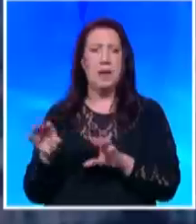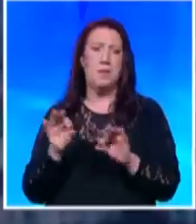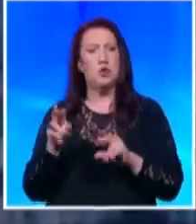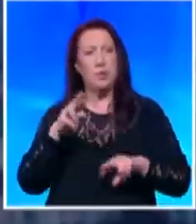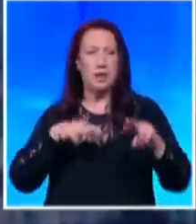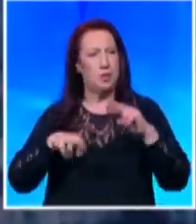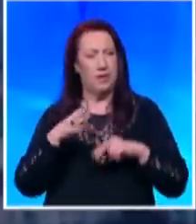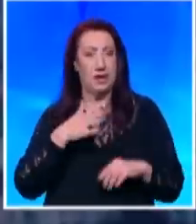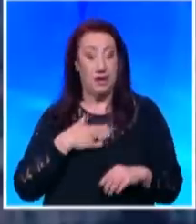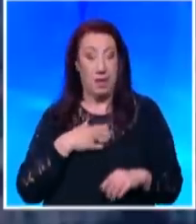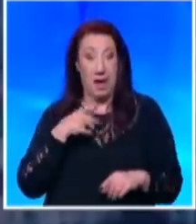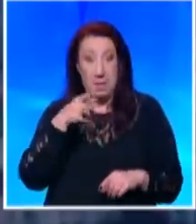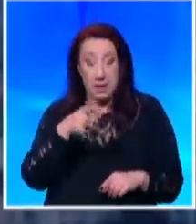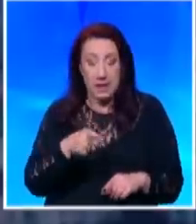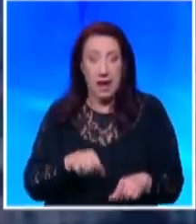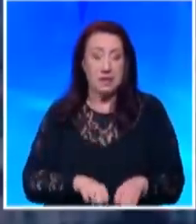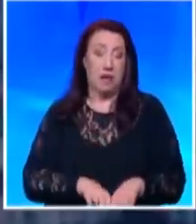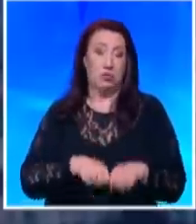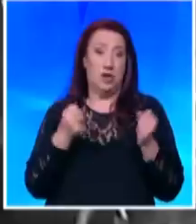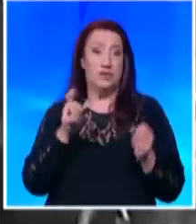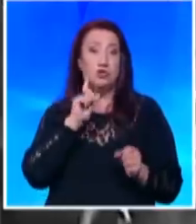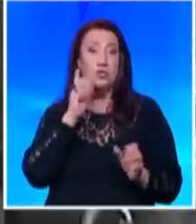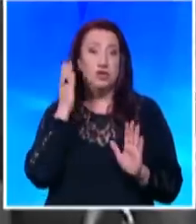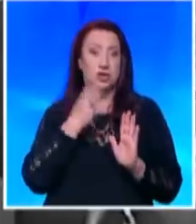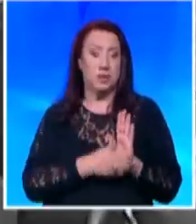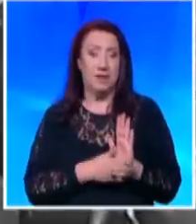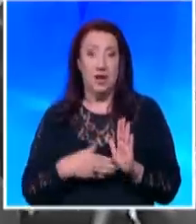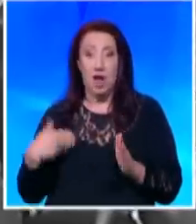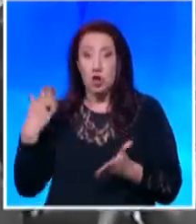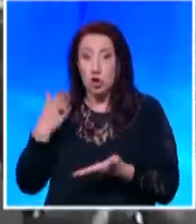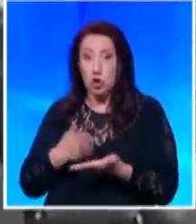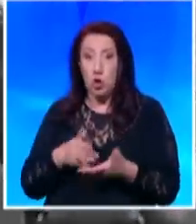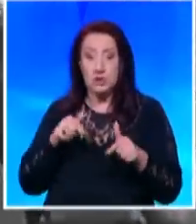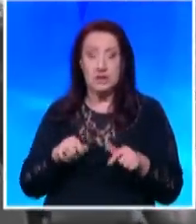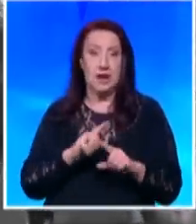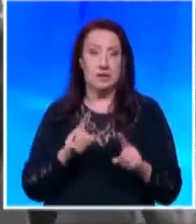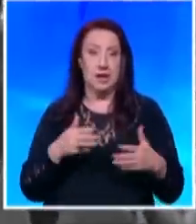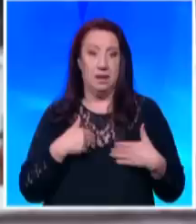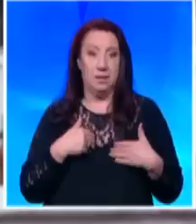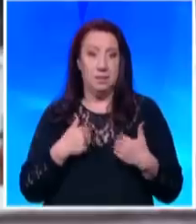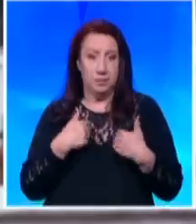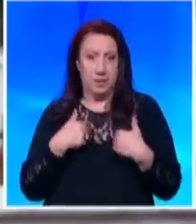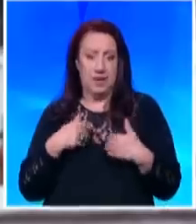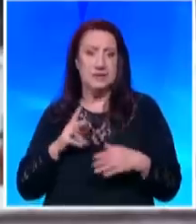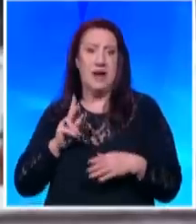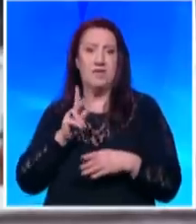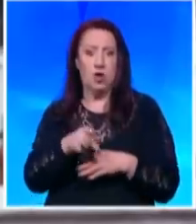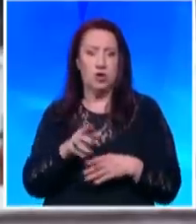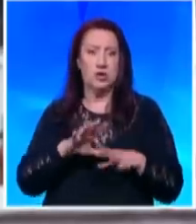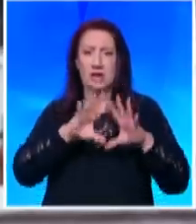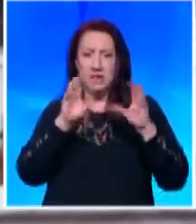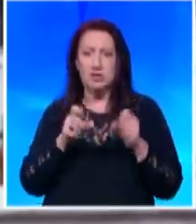нарушаване на човешките права просто абсолютно никога не е имало. На входа също се претърсва при нас за оръжие,